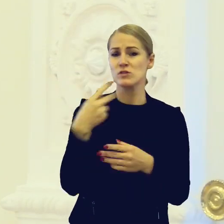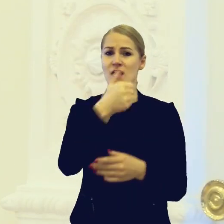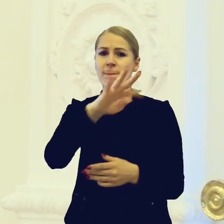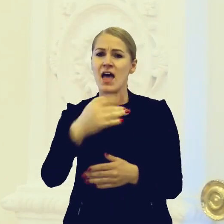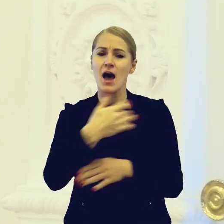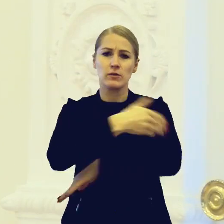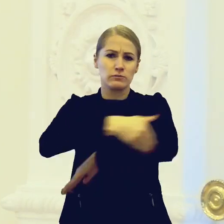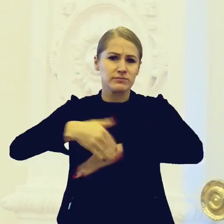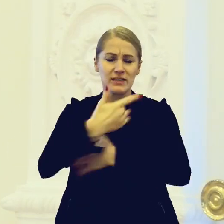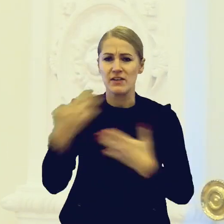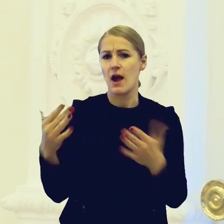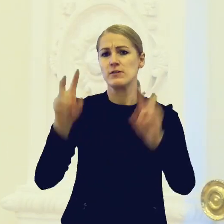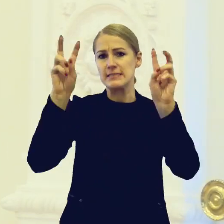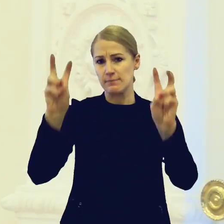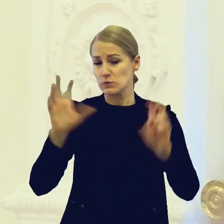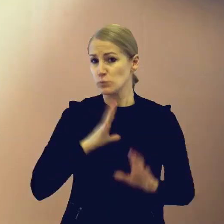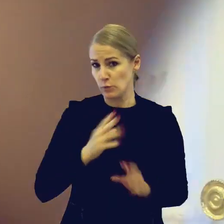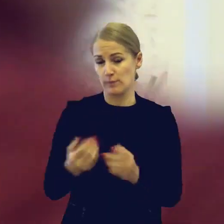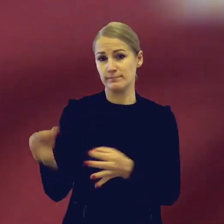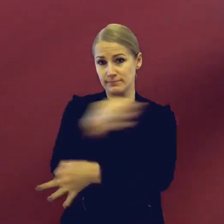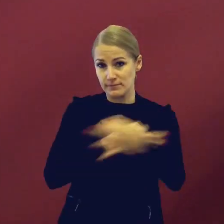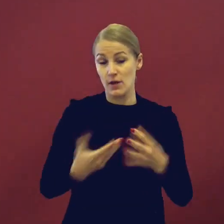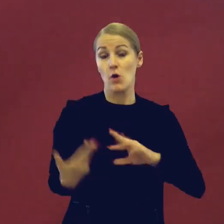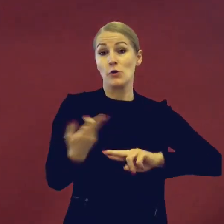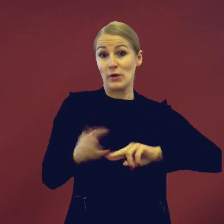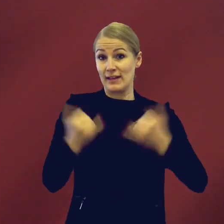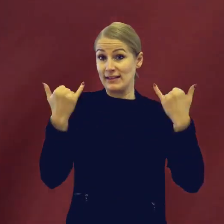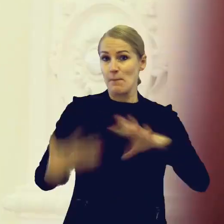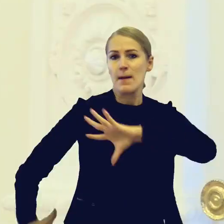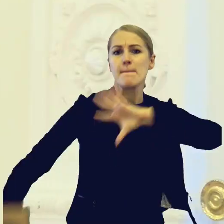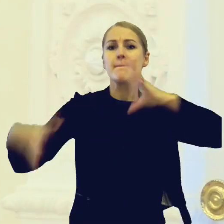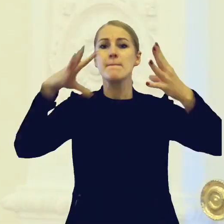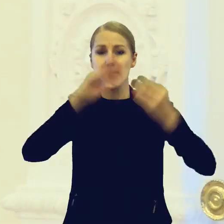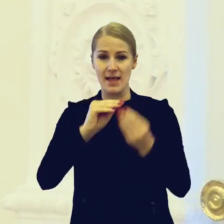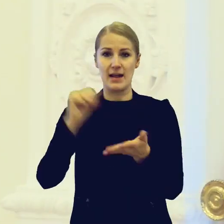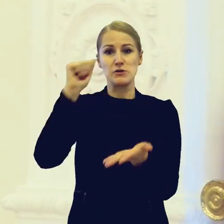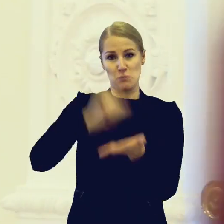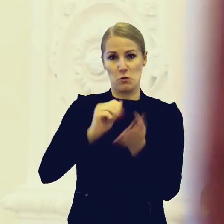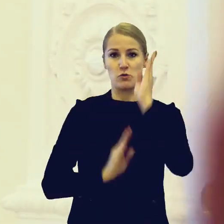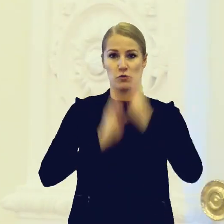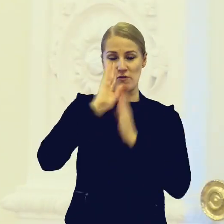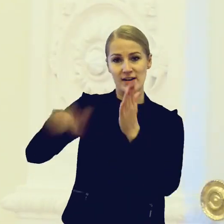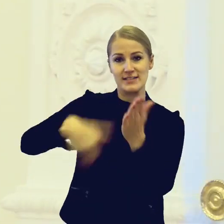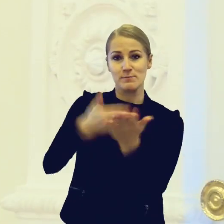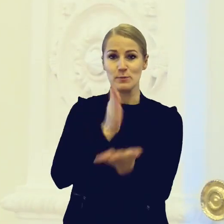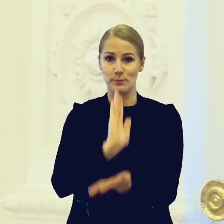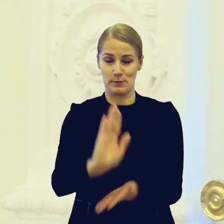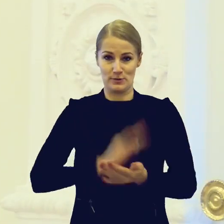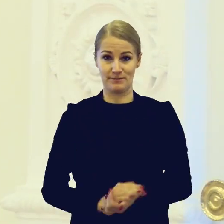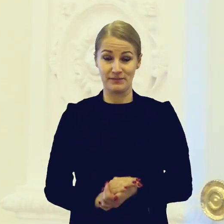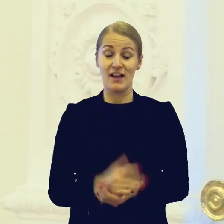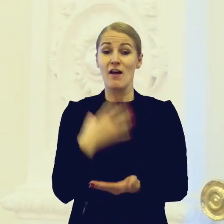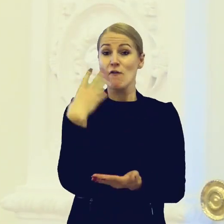rytinio flango stiprinimą. Dabar pradedame bendrą Lietuvos ir Niderlandų vadovų spaudos konferenciją. Ja šalių vadovai pradės